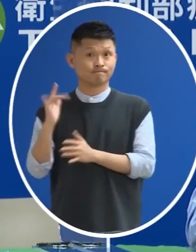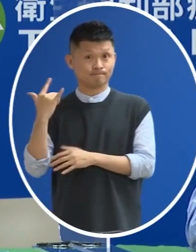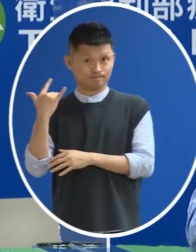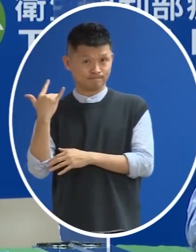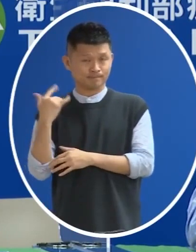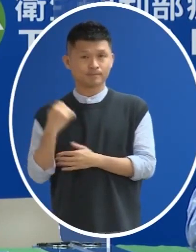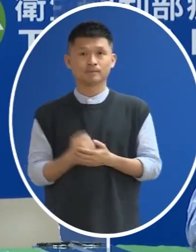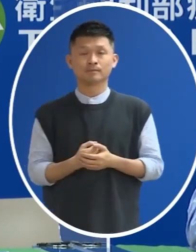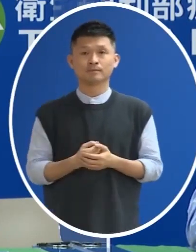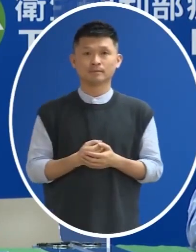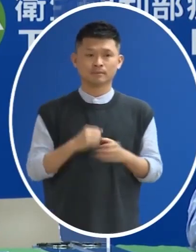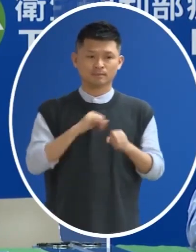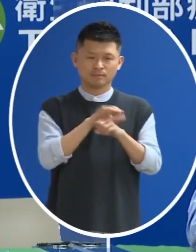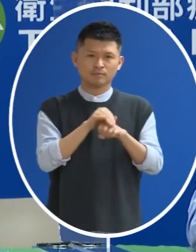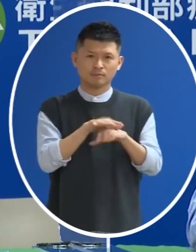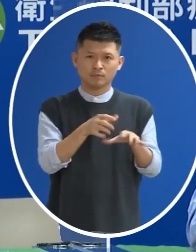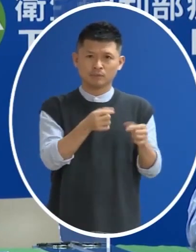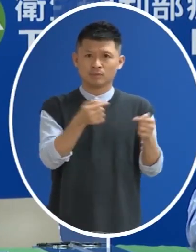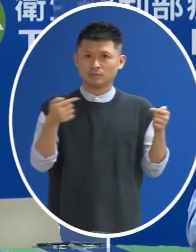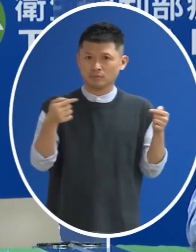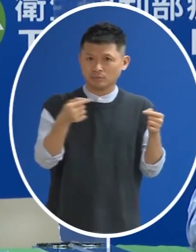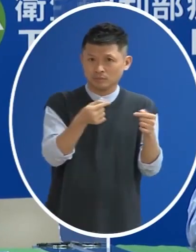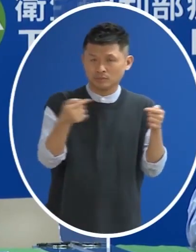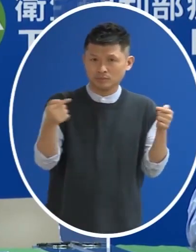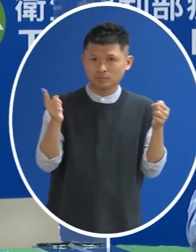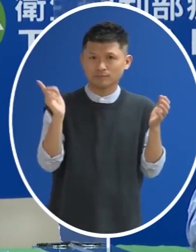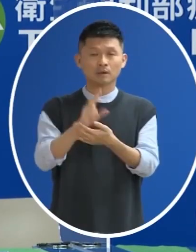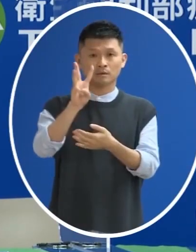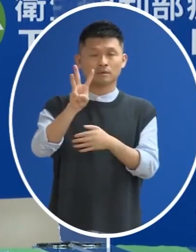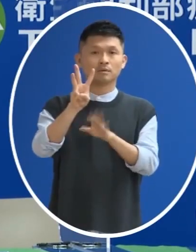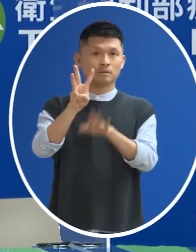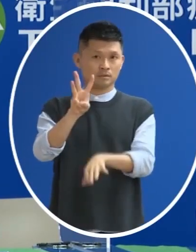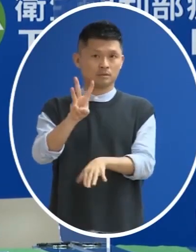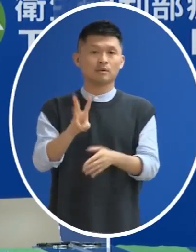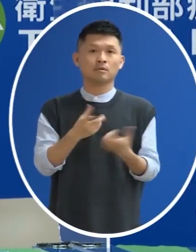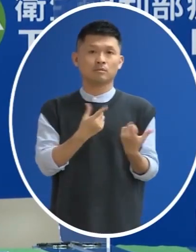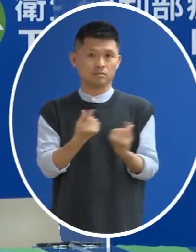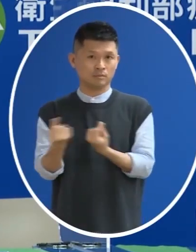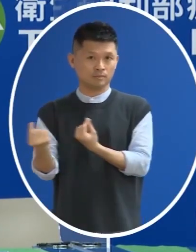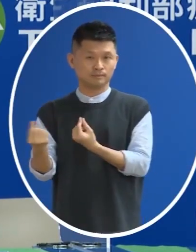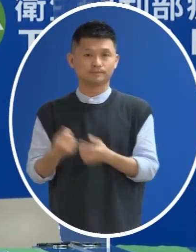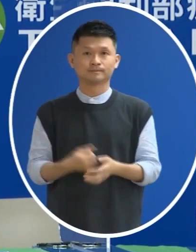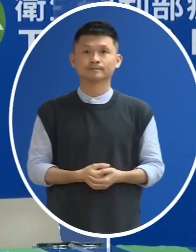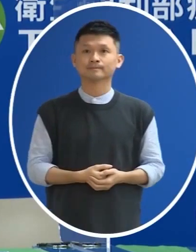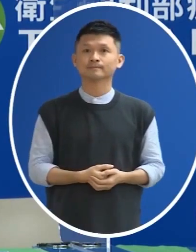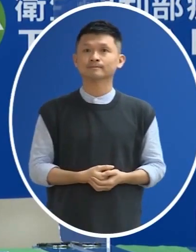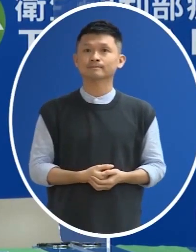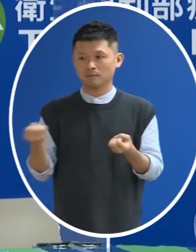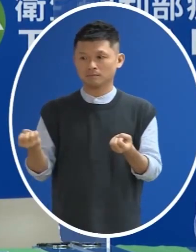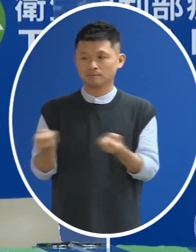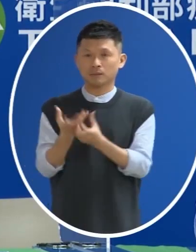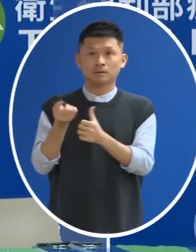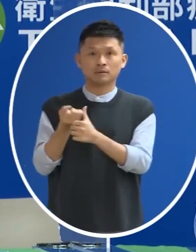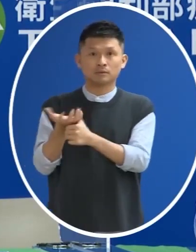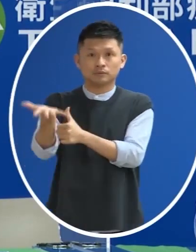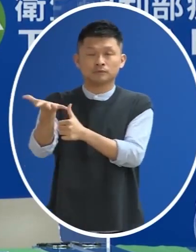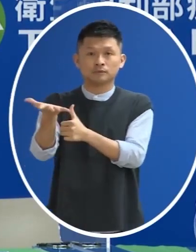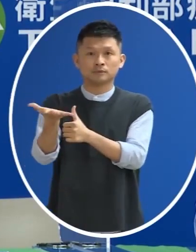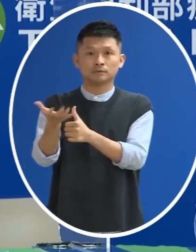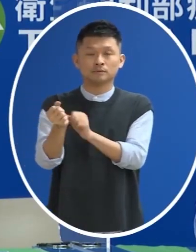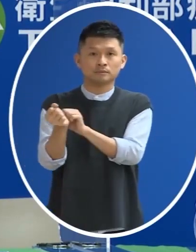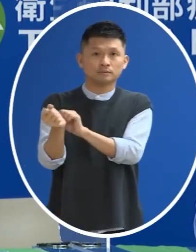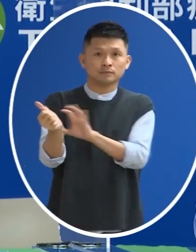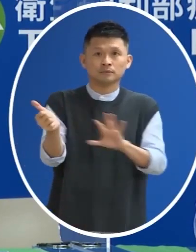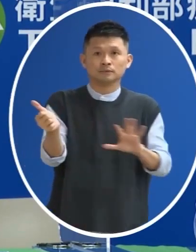是还是要看疫情的一个情况才会做最后的决定。目前我们也哈在啊不断的在检讨，好，就